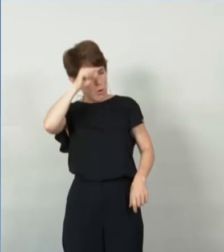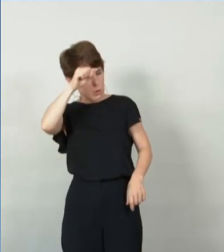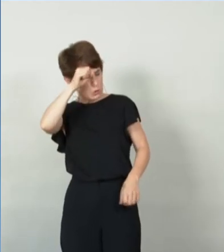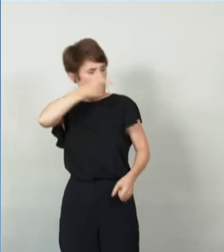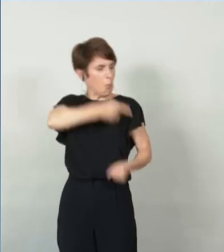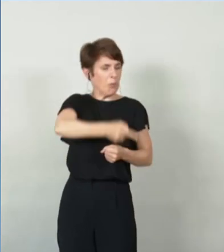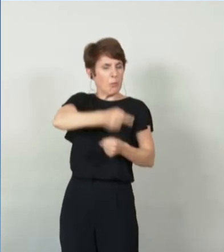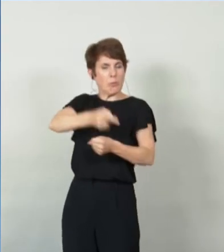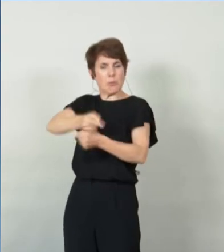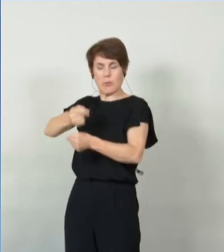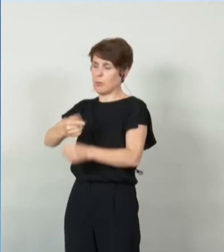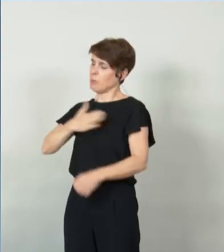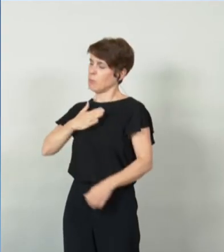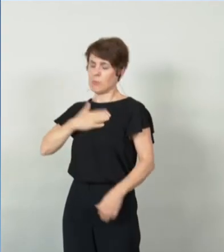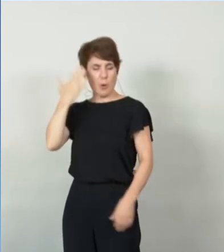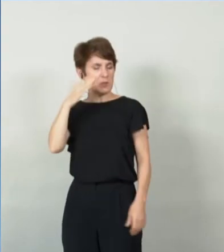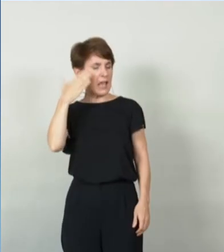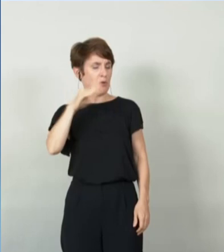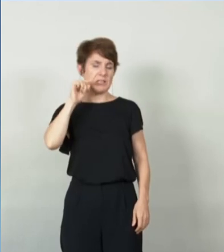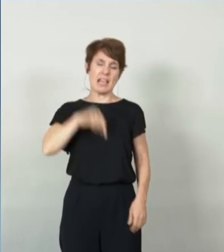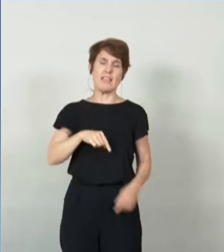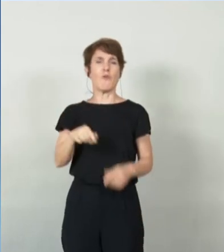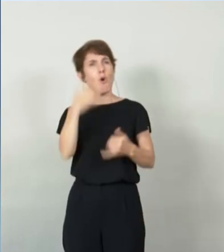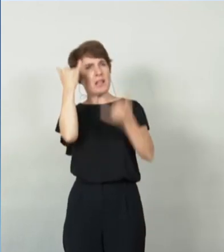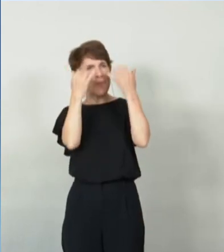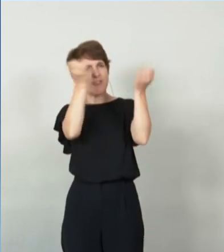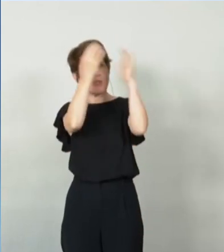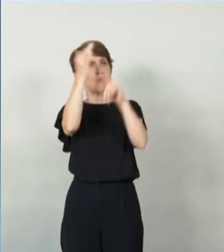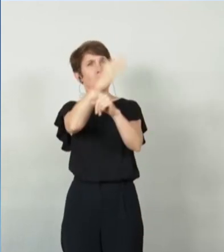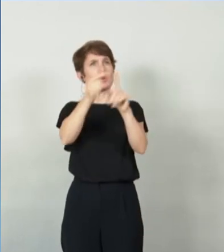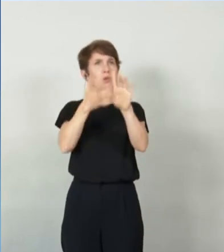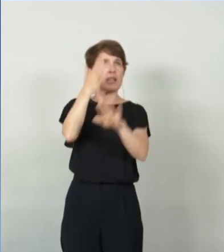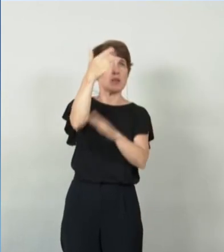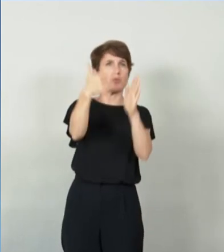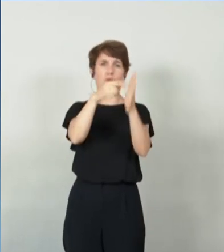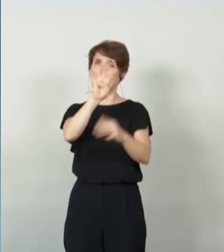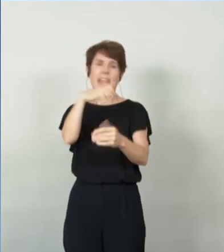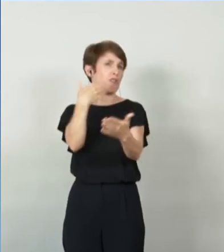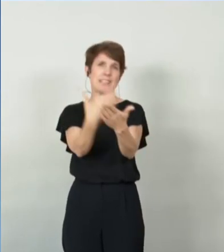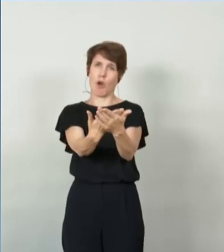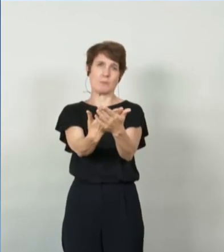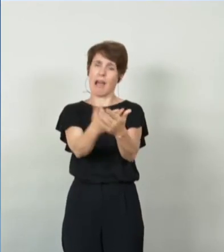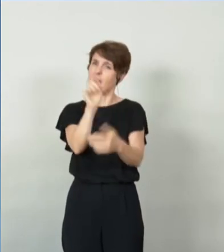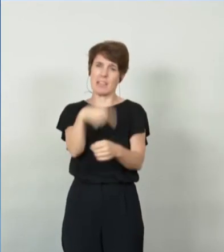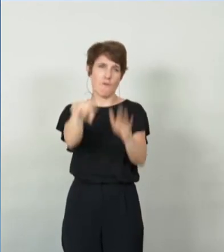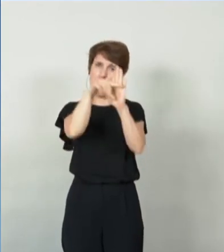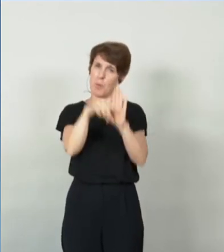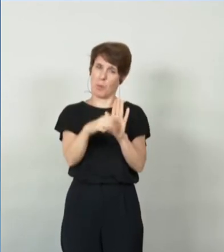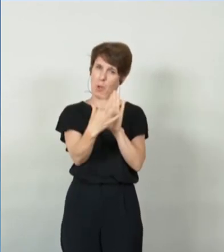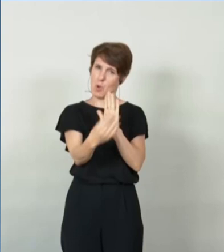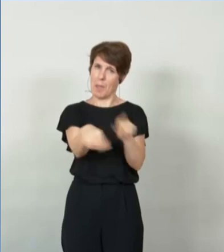seul la société de 2040 et après tendre l'imposer au monde comme si dans toutes les autres sociétés